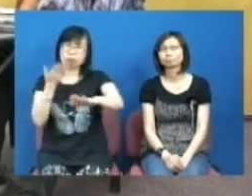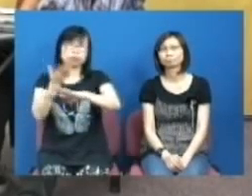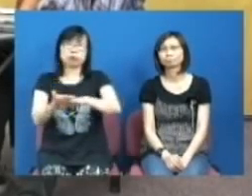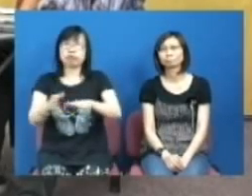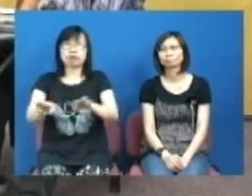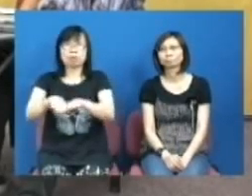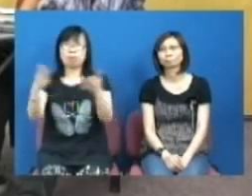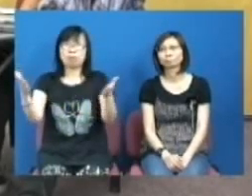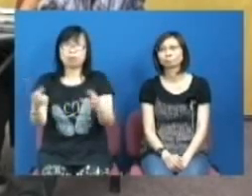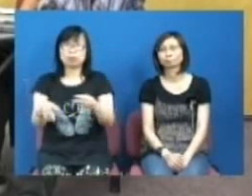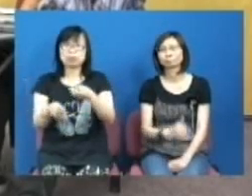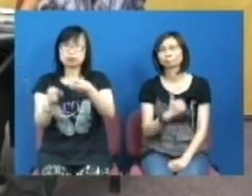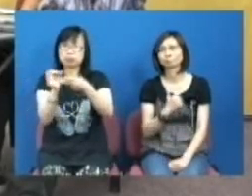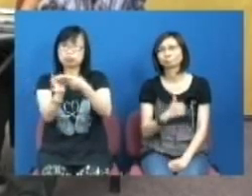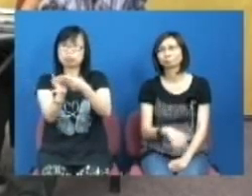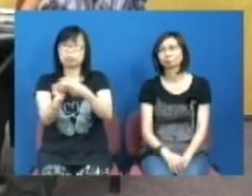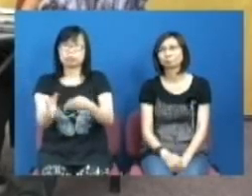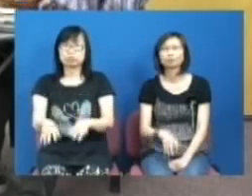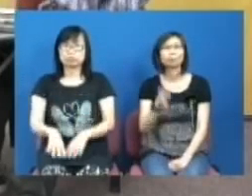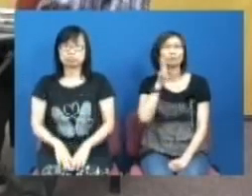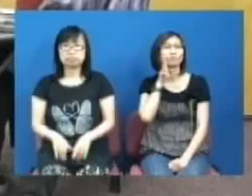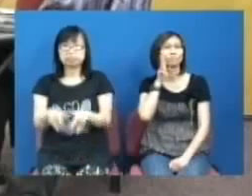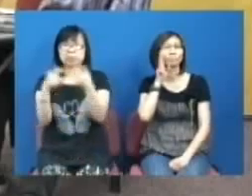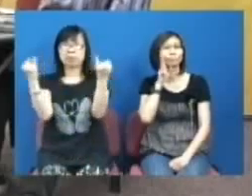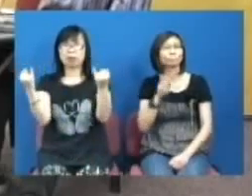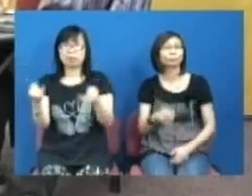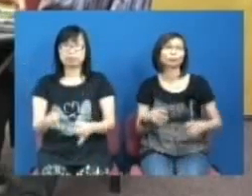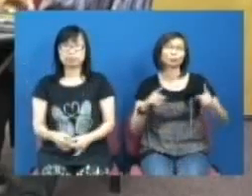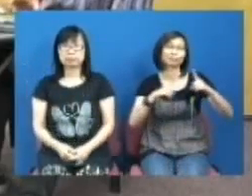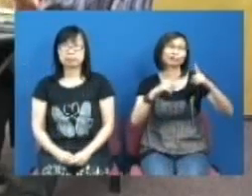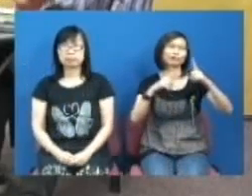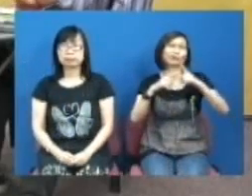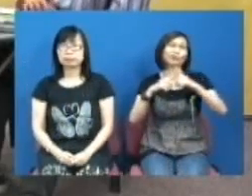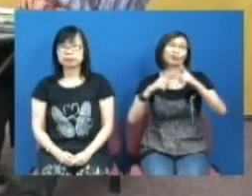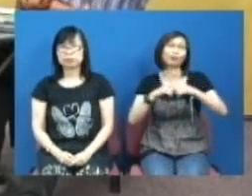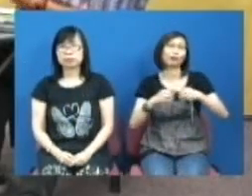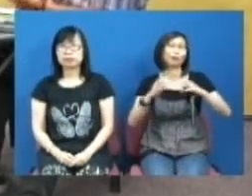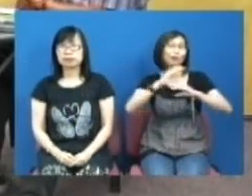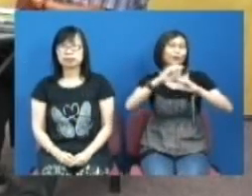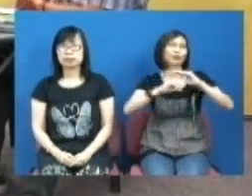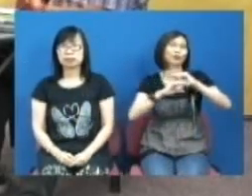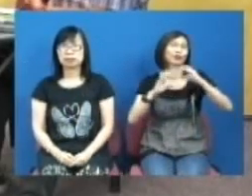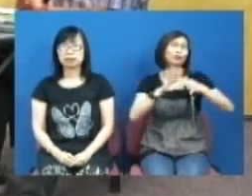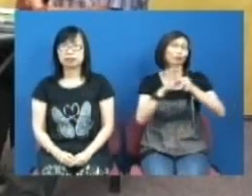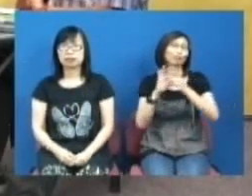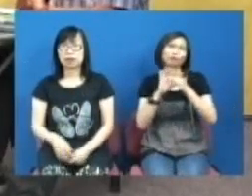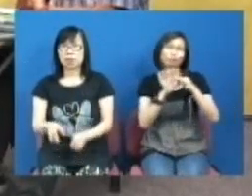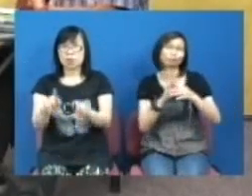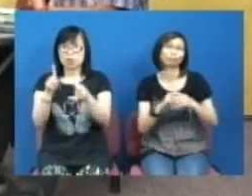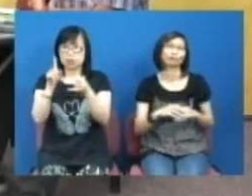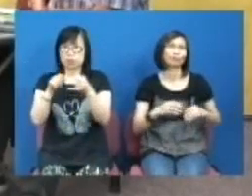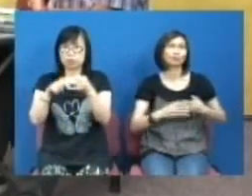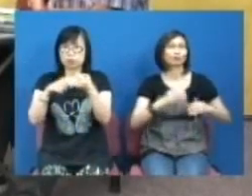全沒有邏輯過那些東 西，那麼像這個民建聯的，真的什麼都起啦，總之就 不是他初頭是譴責董建華